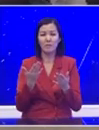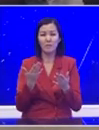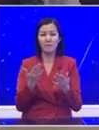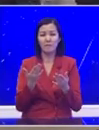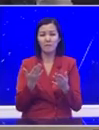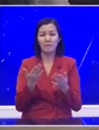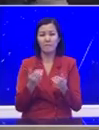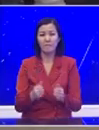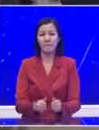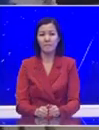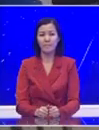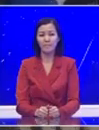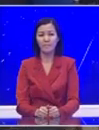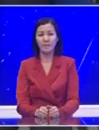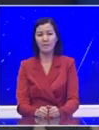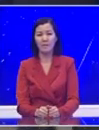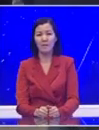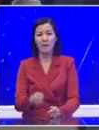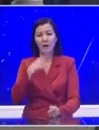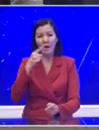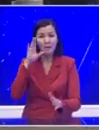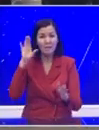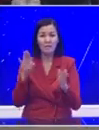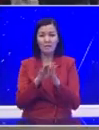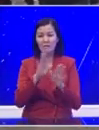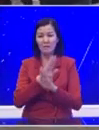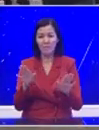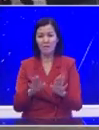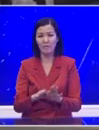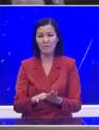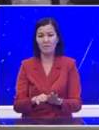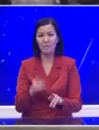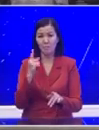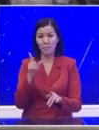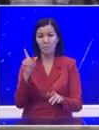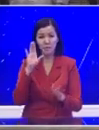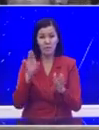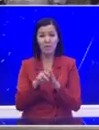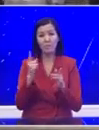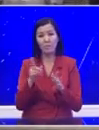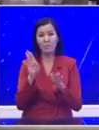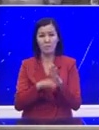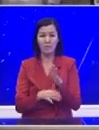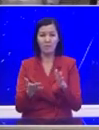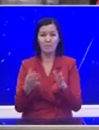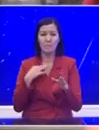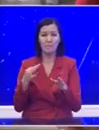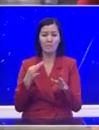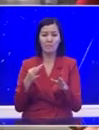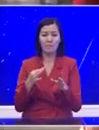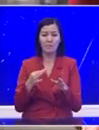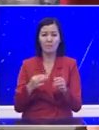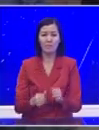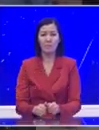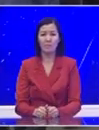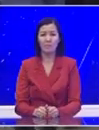адам баласы деген сондай айтқанға біреу құлақ аса, біреу құлақ аспайды. Осы мына жағдайдың өзі бізді тәртіпке алып